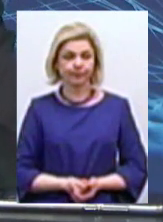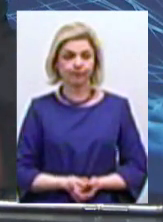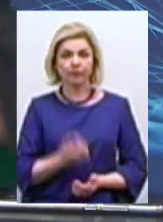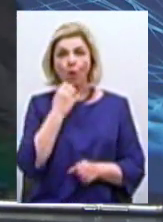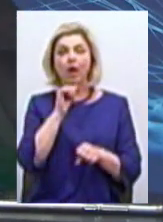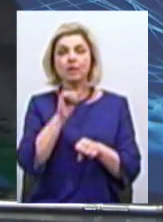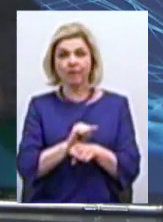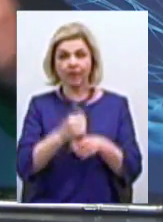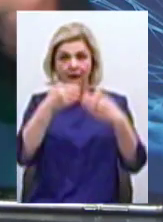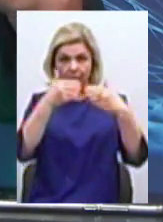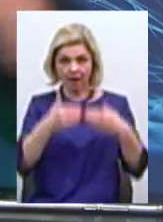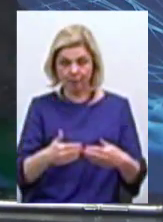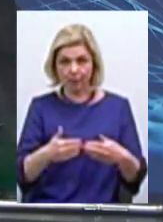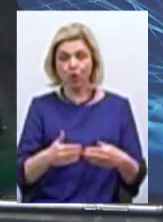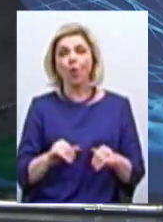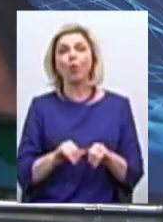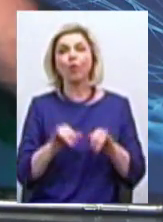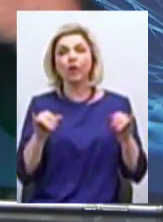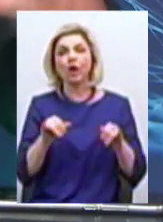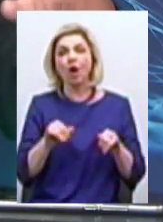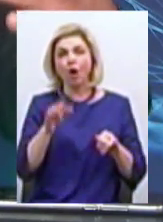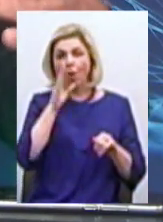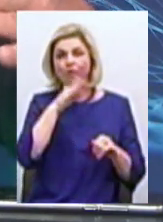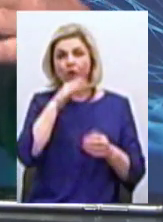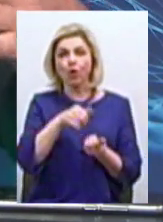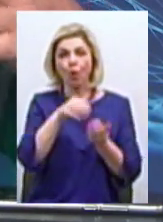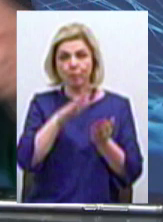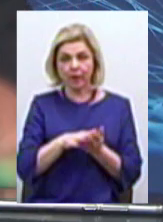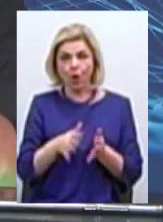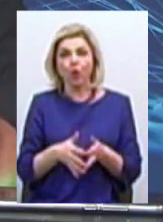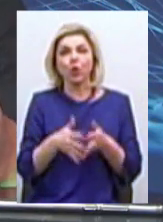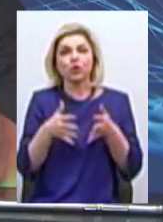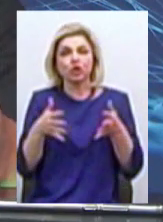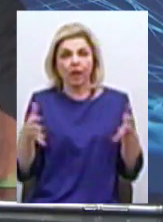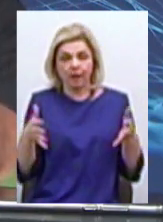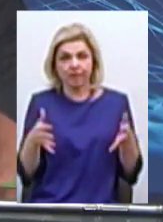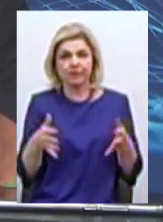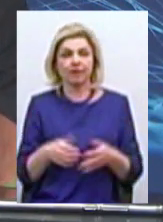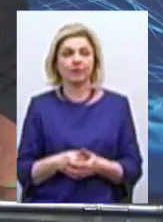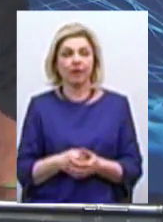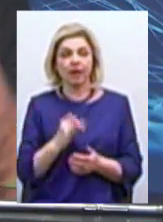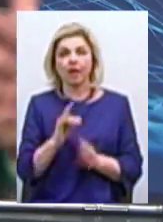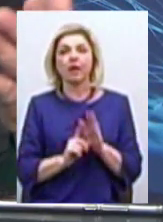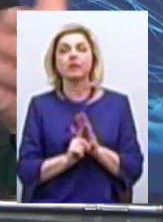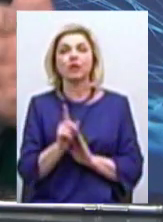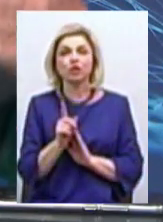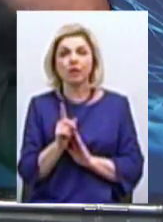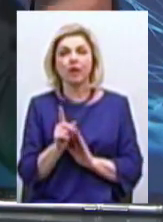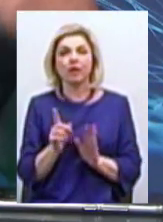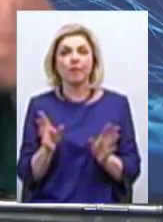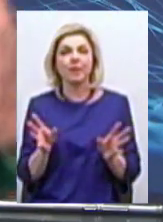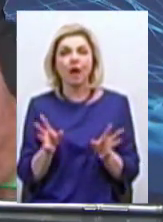запинили греблю, збільшили об'єм води, він пішов, він розширився, просто почав, а разом з